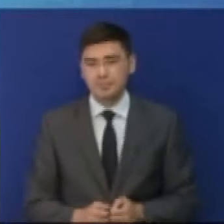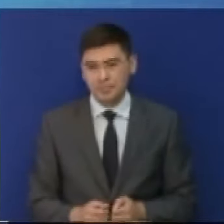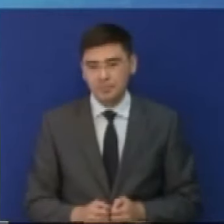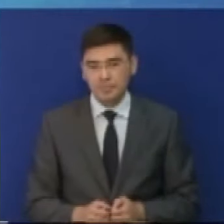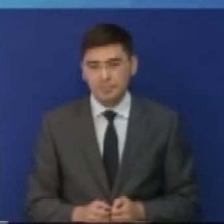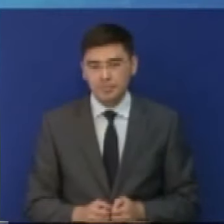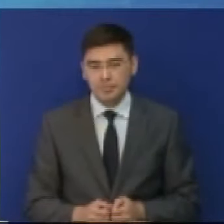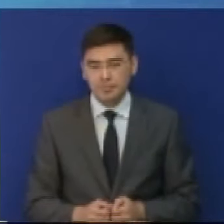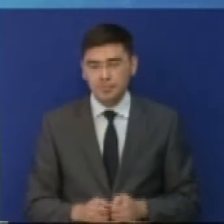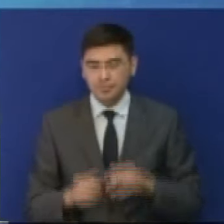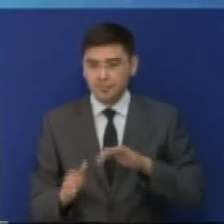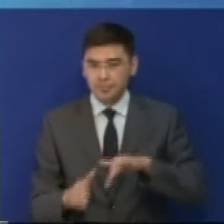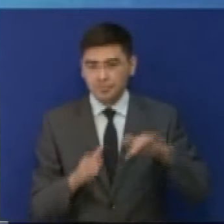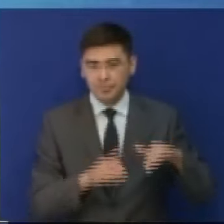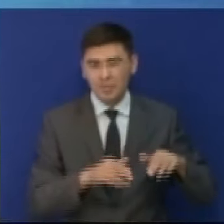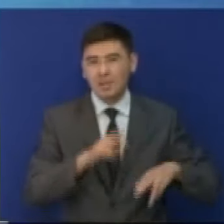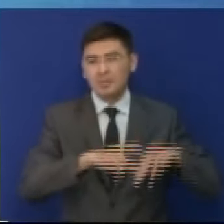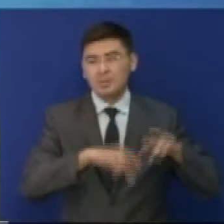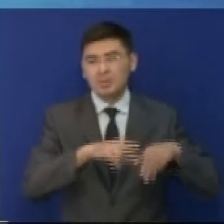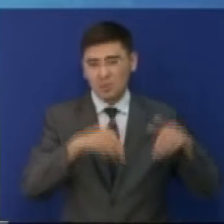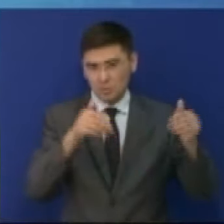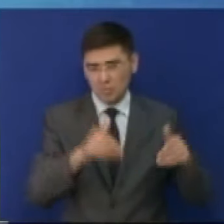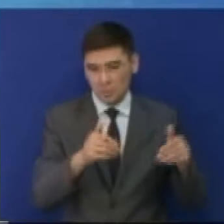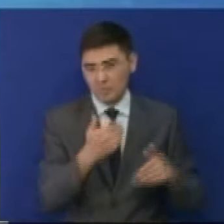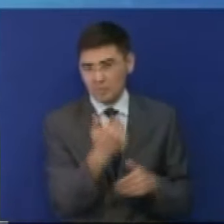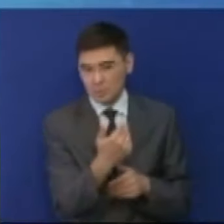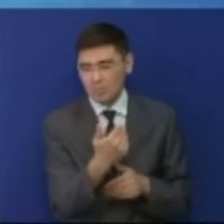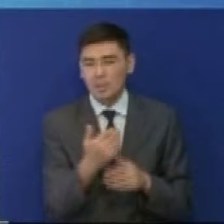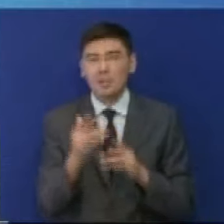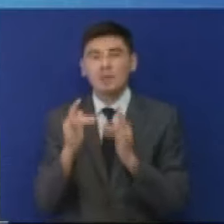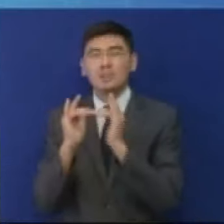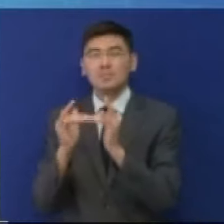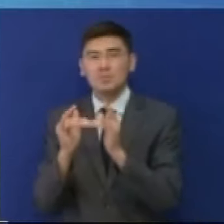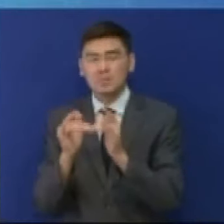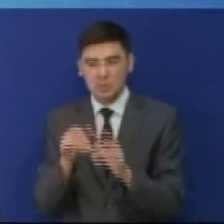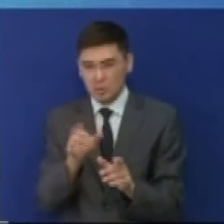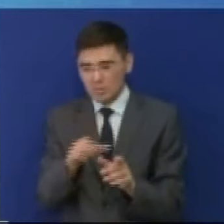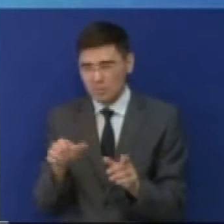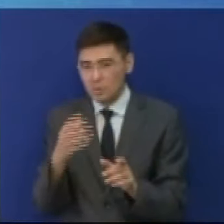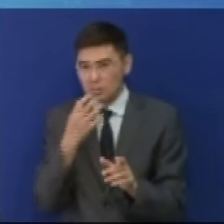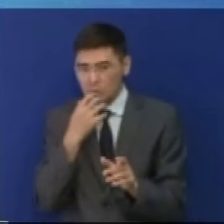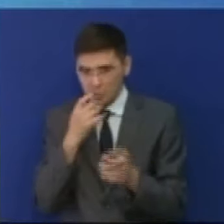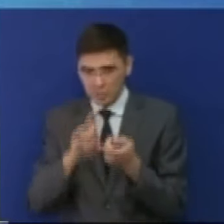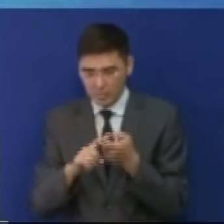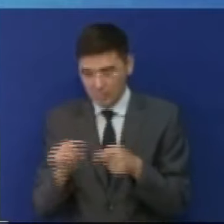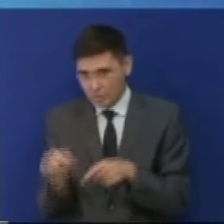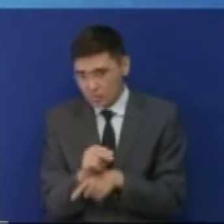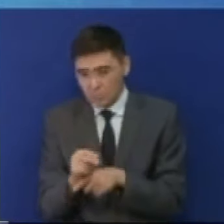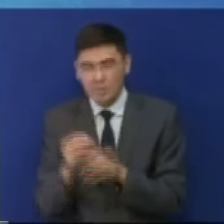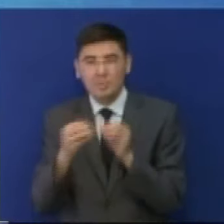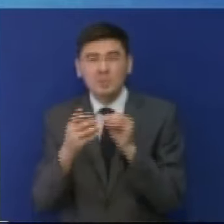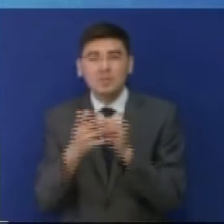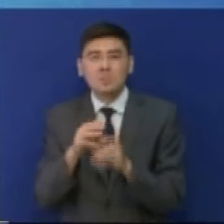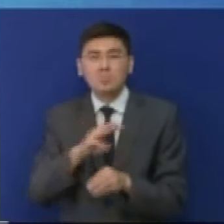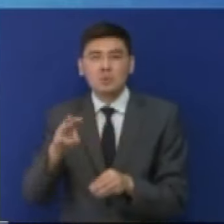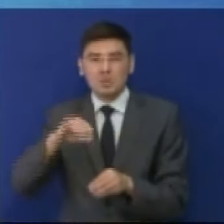Строительному колледжу семьи недостает 15 миллионов тенге, чтобы отремонтировать систему отопления в своем студенческом общежитии. Об этом стало известно